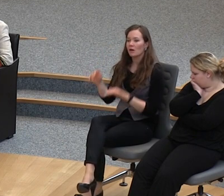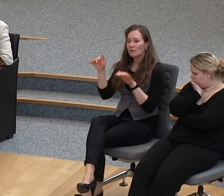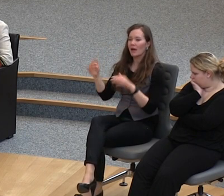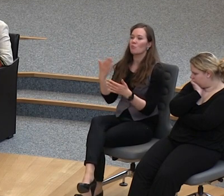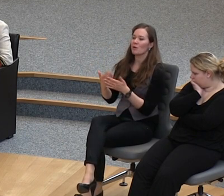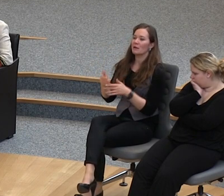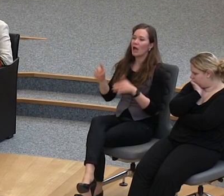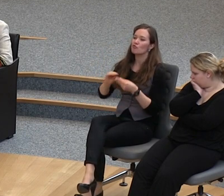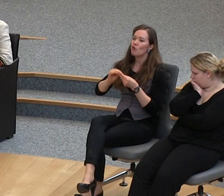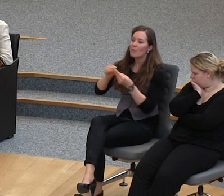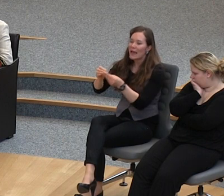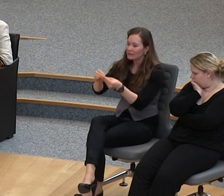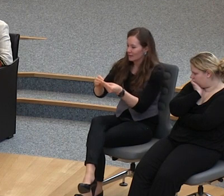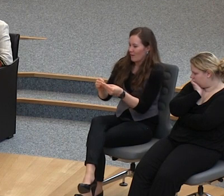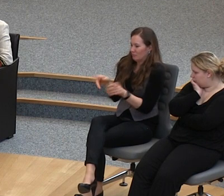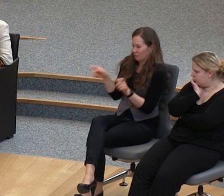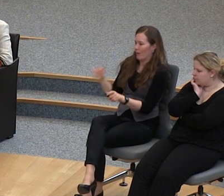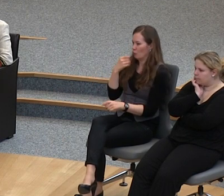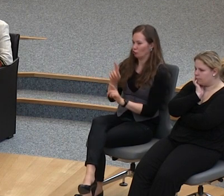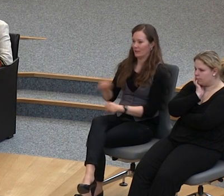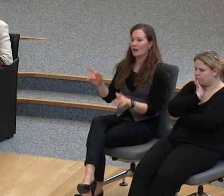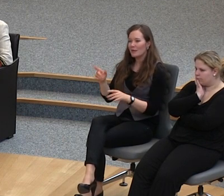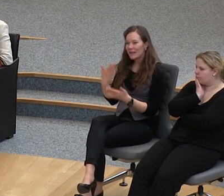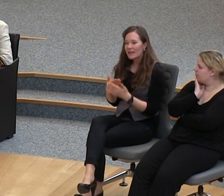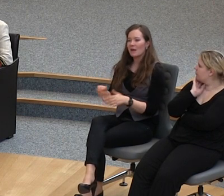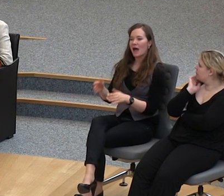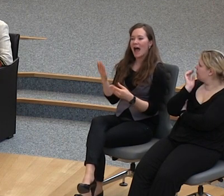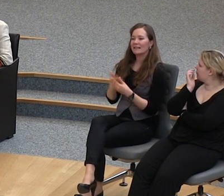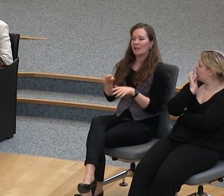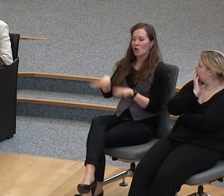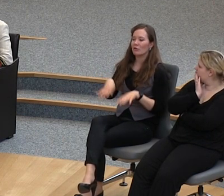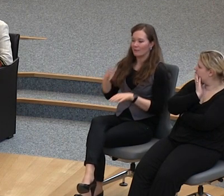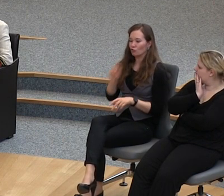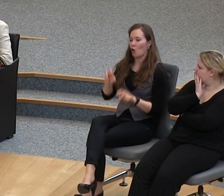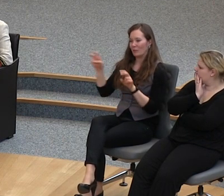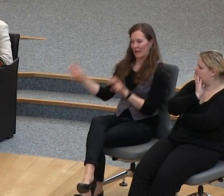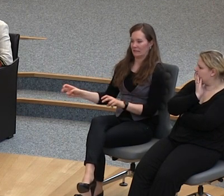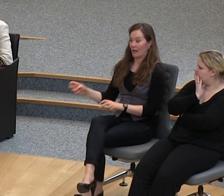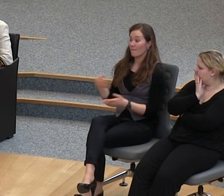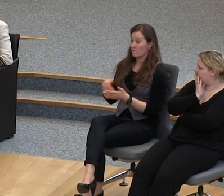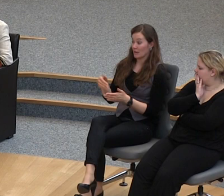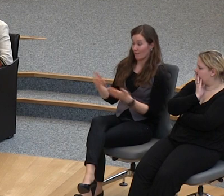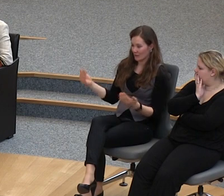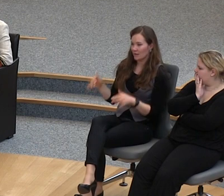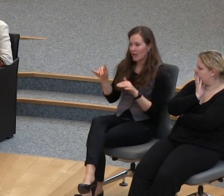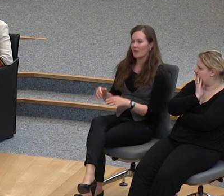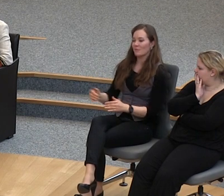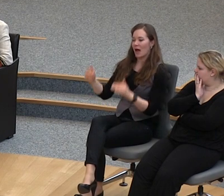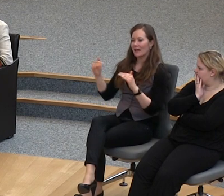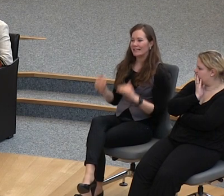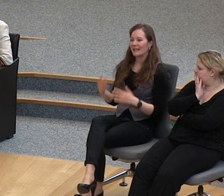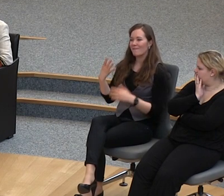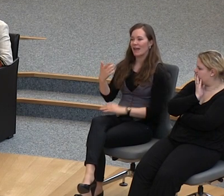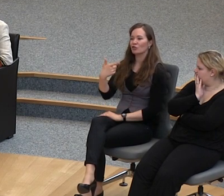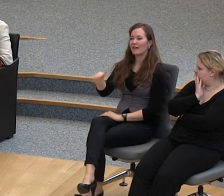solcher Komplexe zu verhindern. Das heißt also Artikel 19 umzusetzen. Dann gehen wir weiter nach Artikel 24, das ist